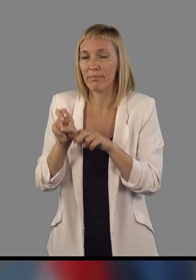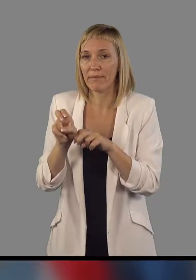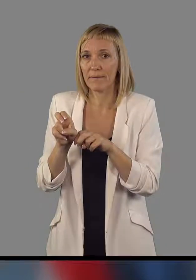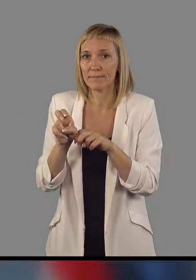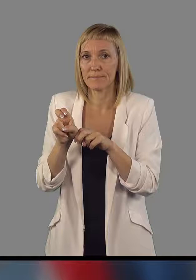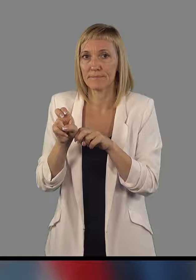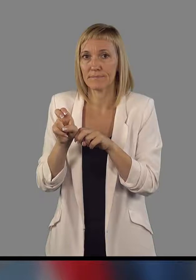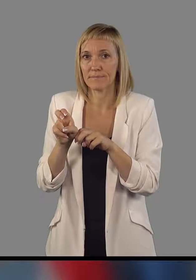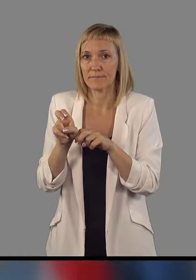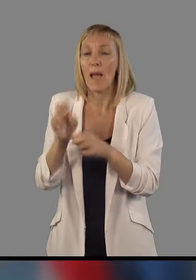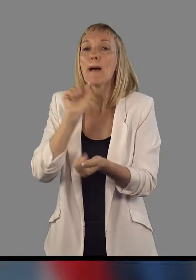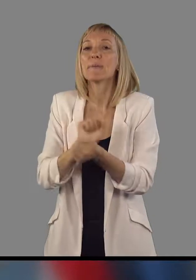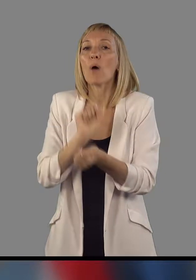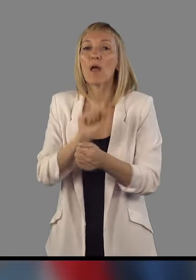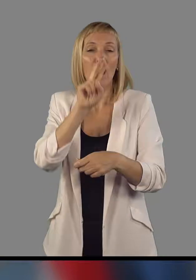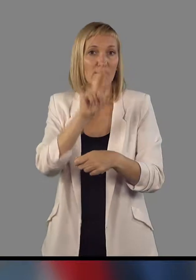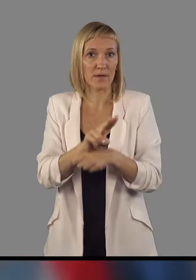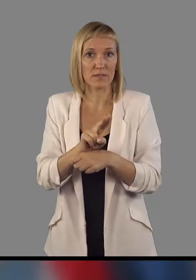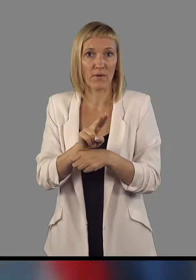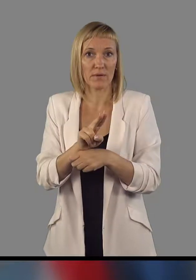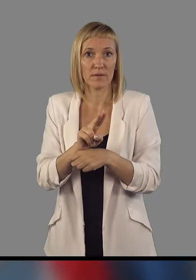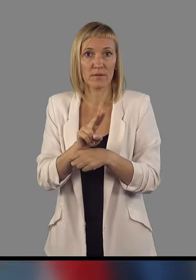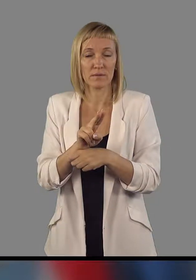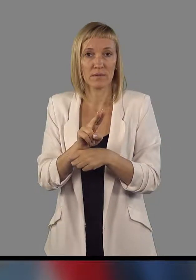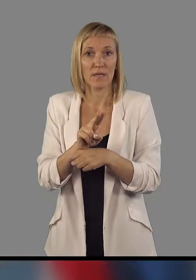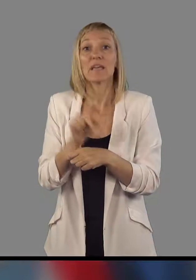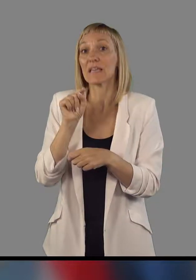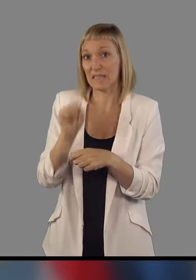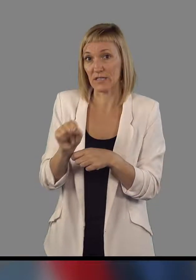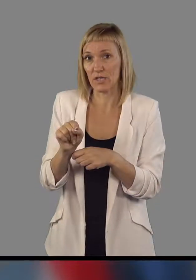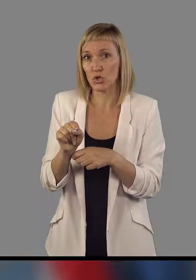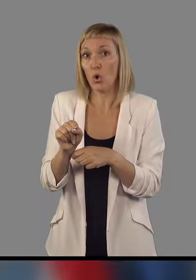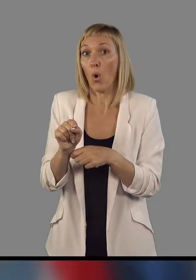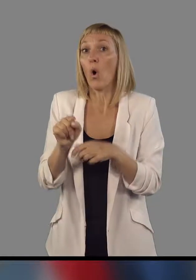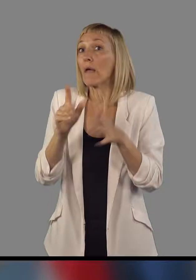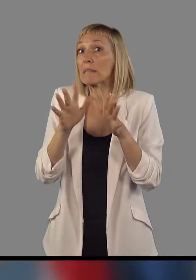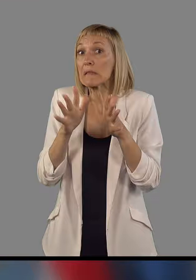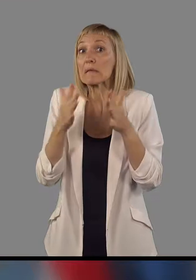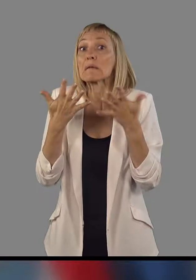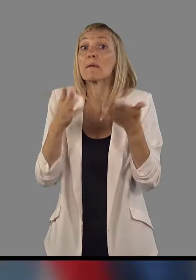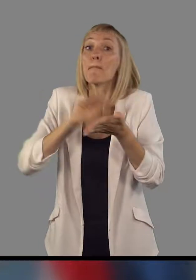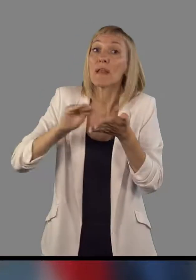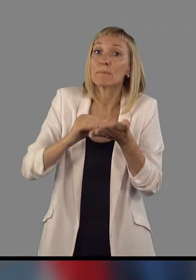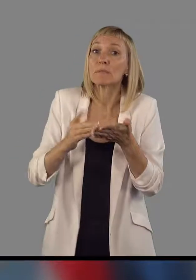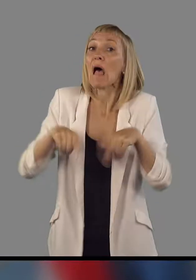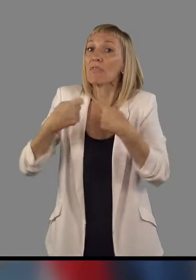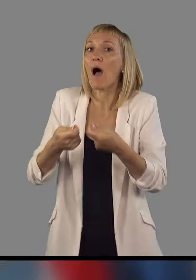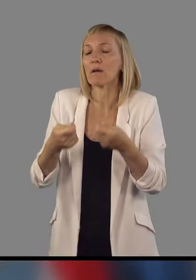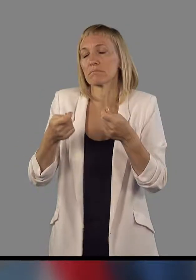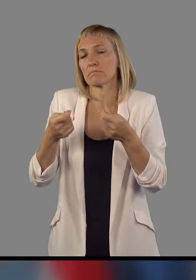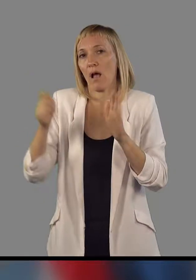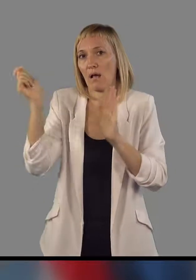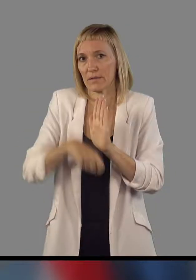zlorabljanje pravnega varstva, in da se to tudi ne sankcionira. Poleg